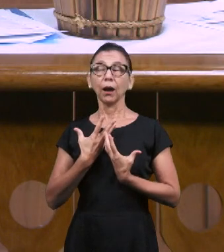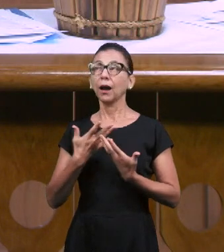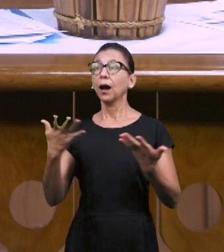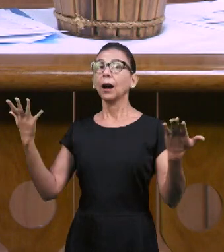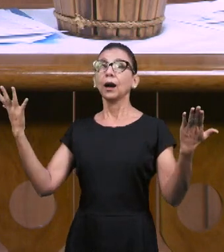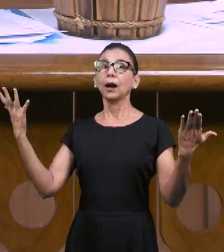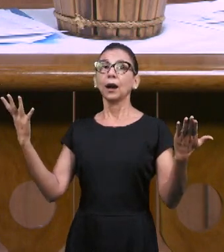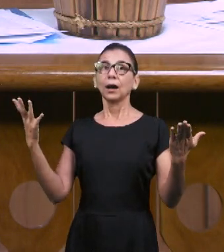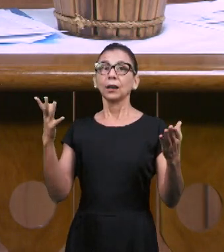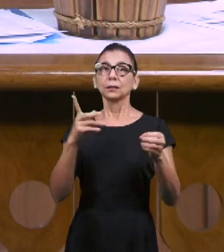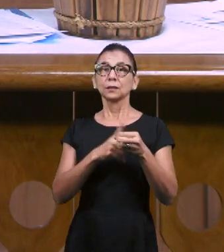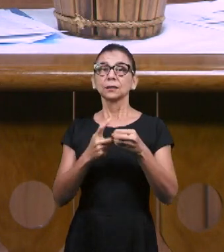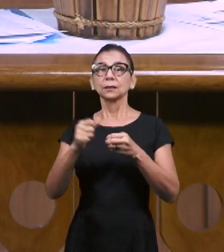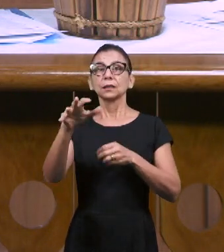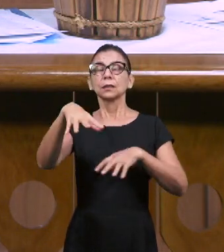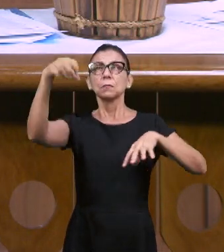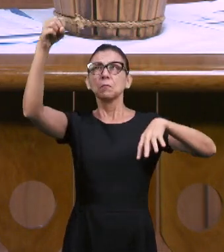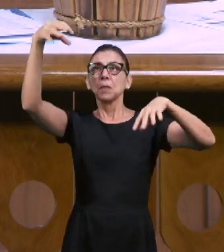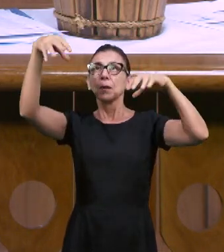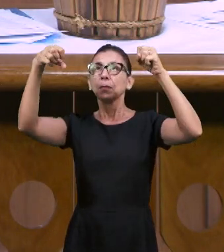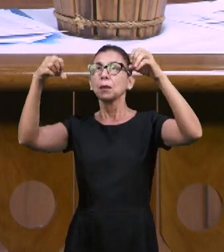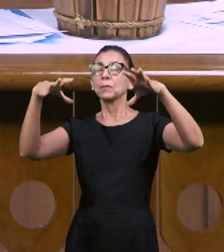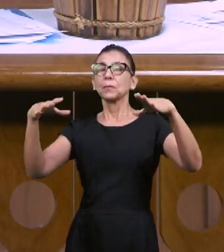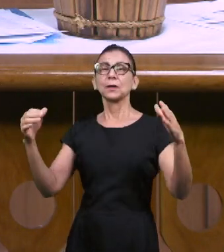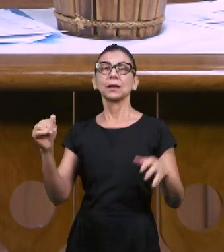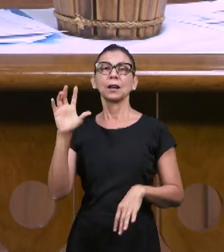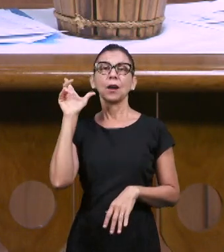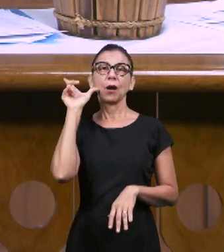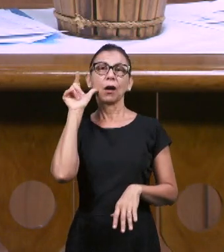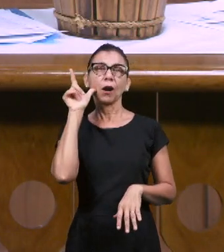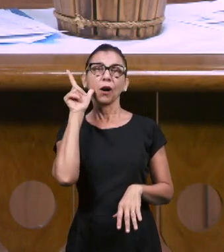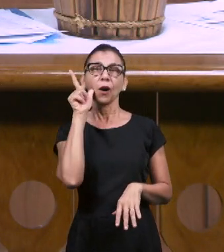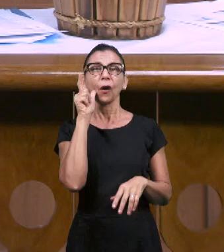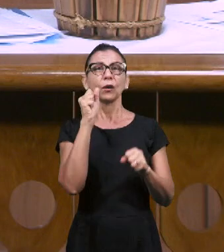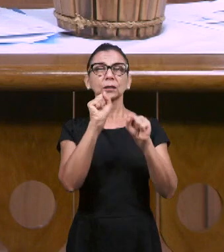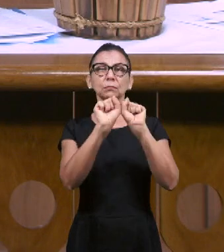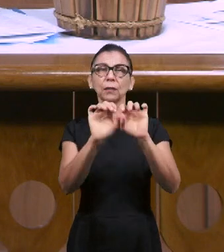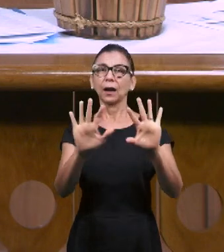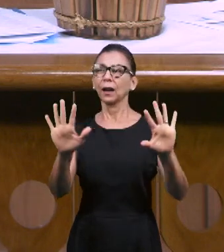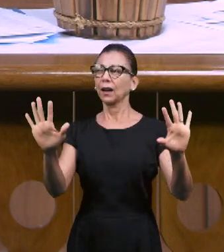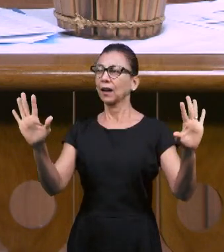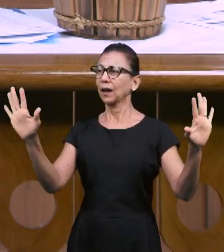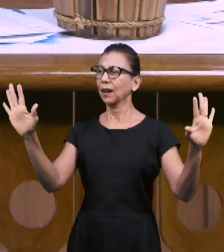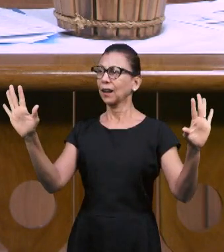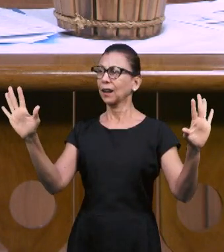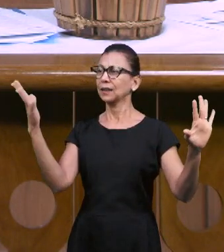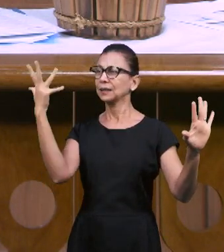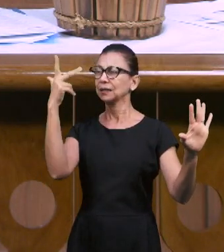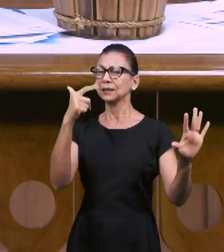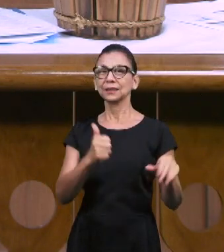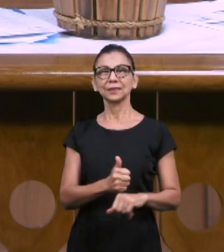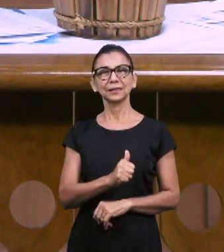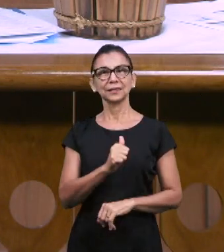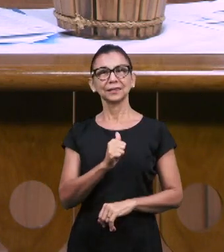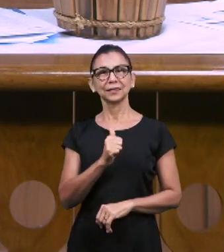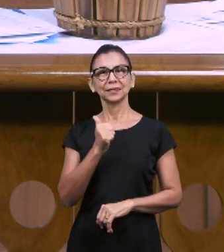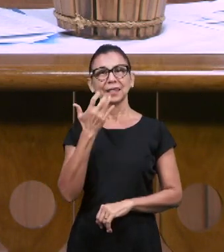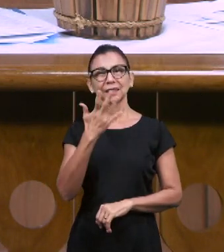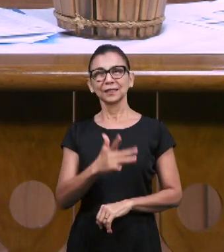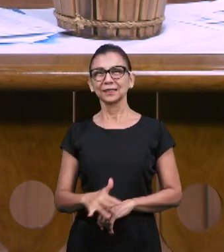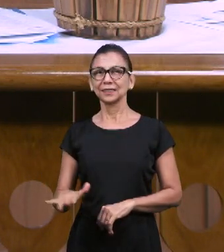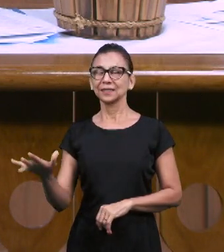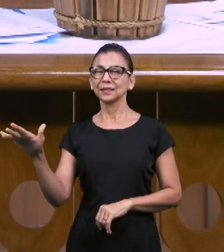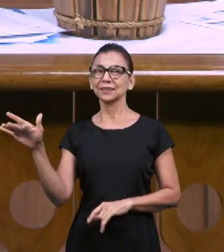les villes, les magasins qui sont décorés, quelle belle chose. Les enfants heureux avec leurs